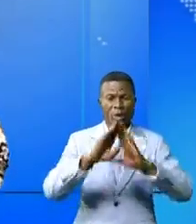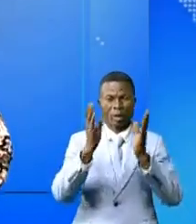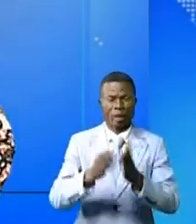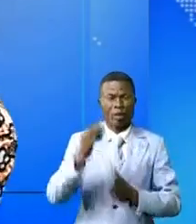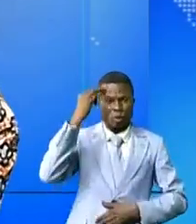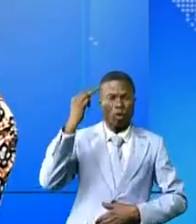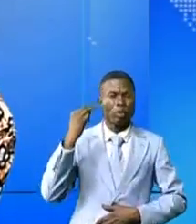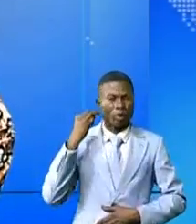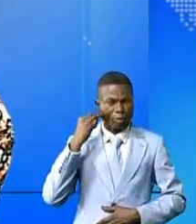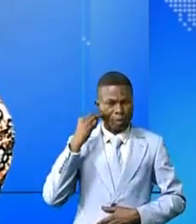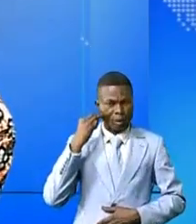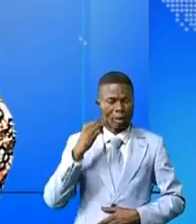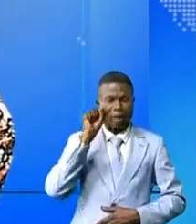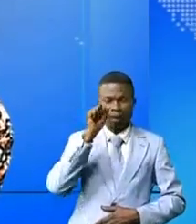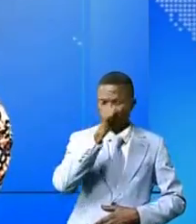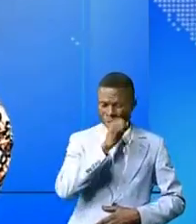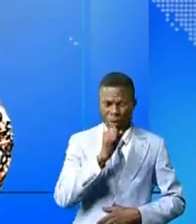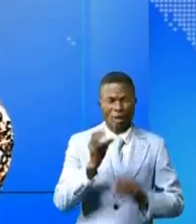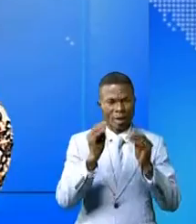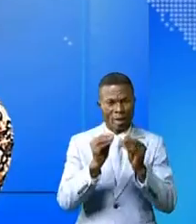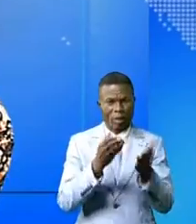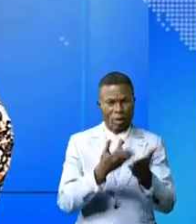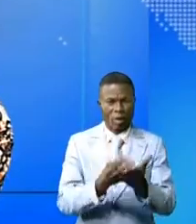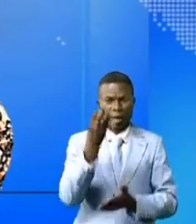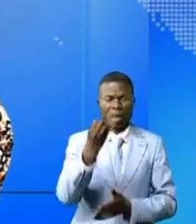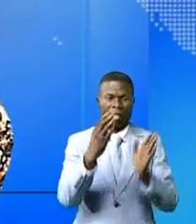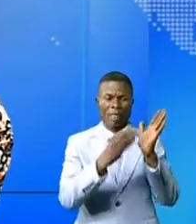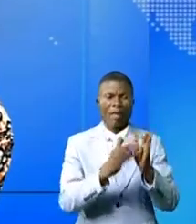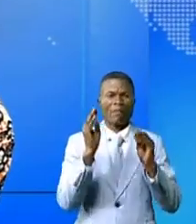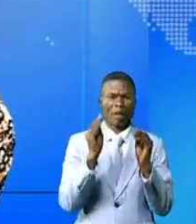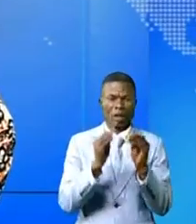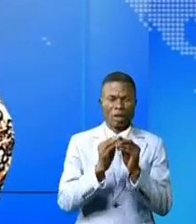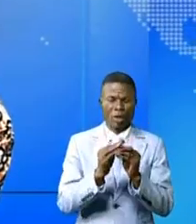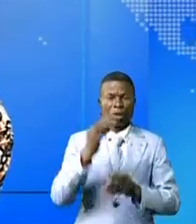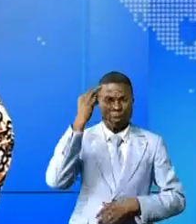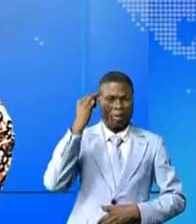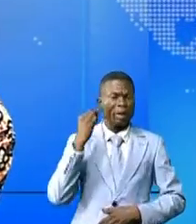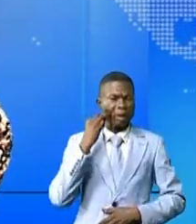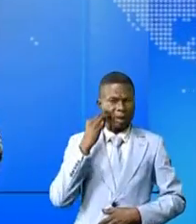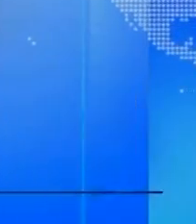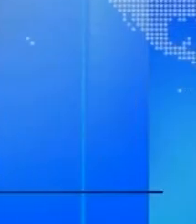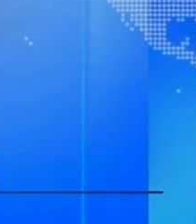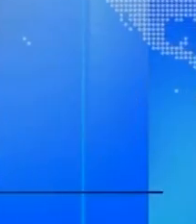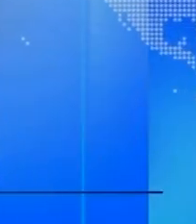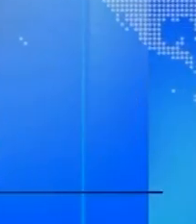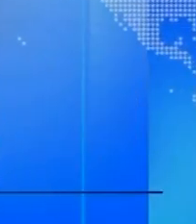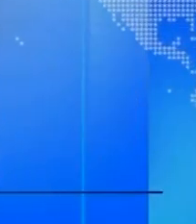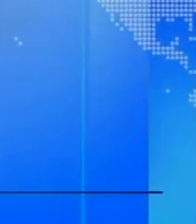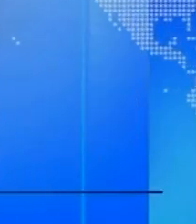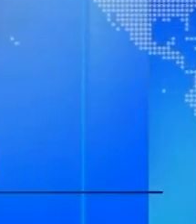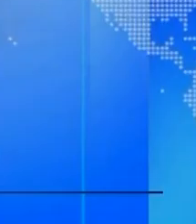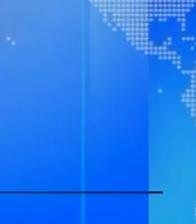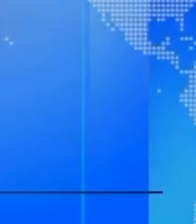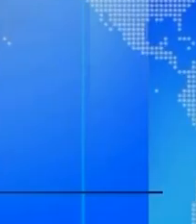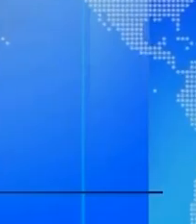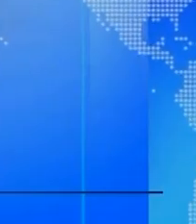membres du gouvernement Samalou Kondé se sont retrouvés pour la 49e réunion du Conseil des ministres. Plusieurs points ont été inscrits à